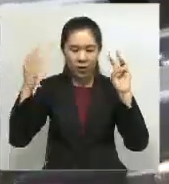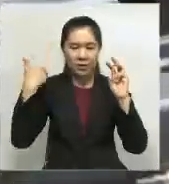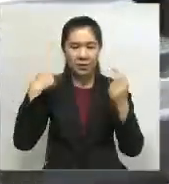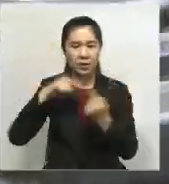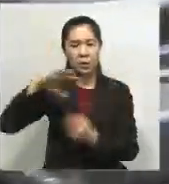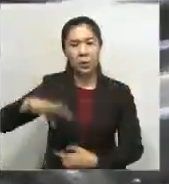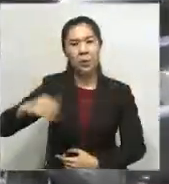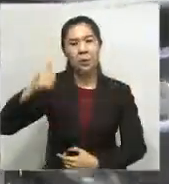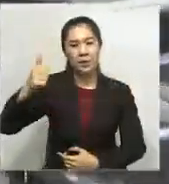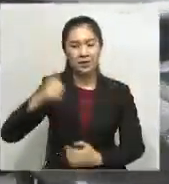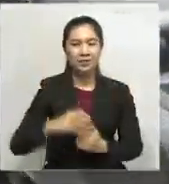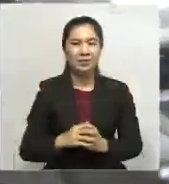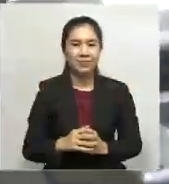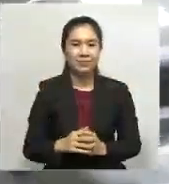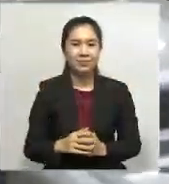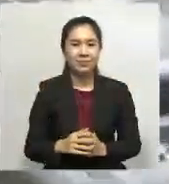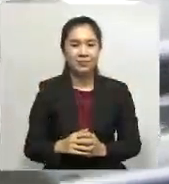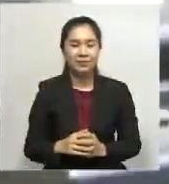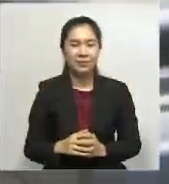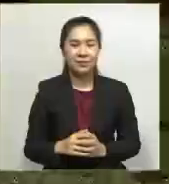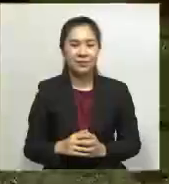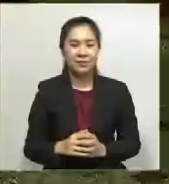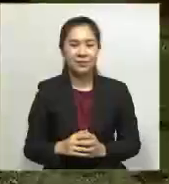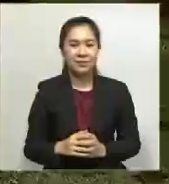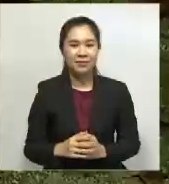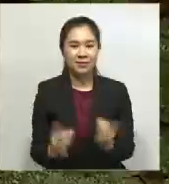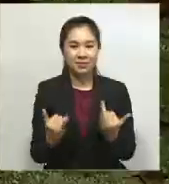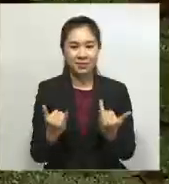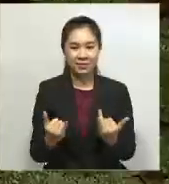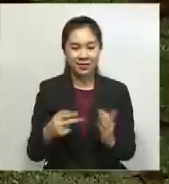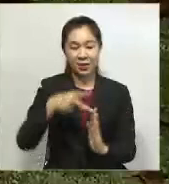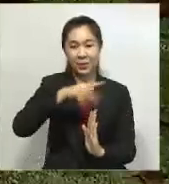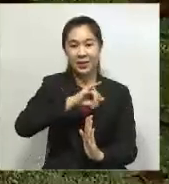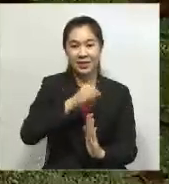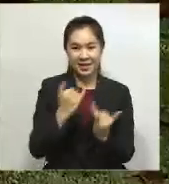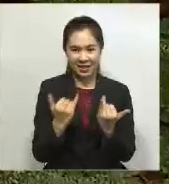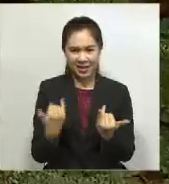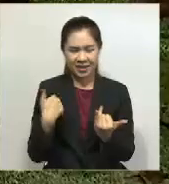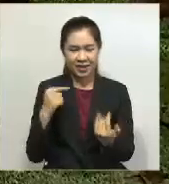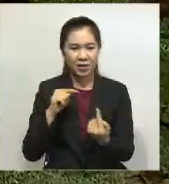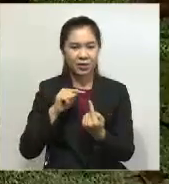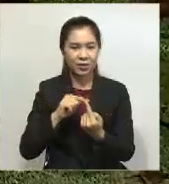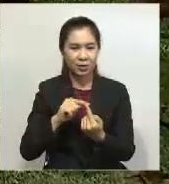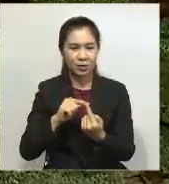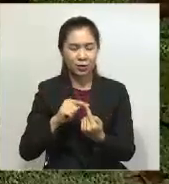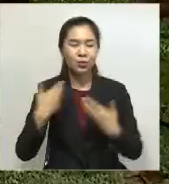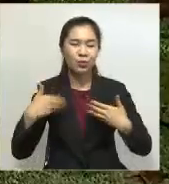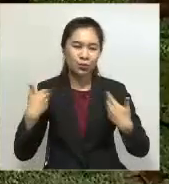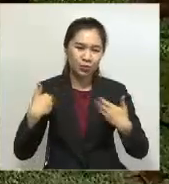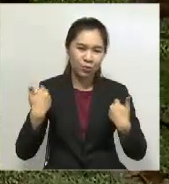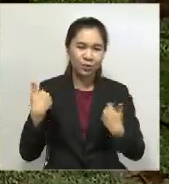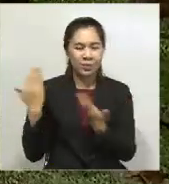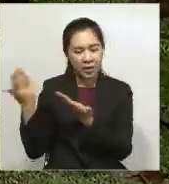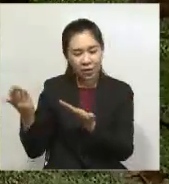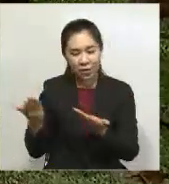ภอเมืองจังหวัดนครสวรรค์ค่ะบรรยากาศที่จังหวัดพิจิตรนั้นเรียกว่าค่อนข้างที่จะชื่นมื่นนะคะแล้วก็มี